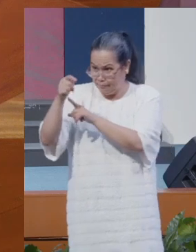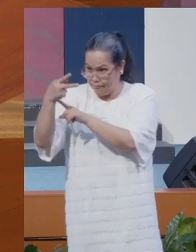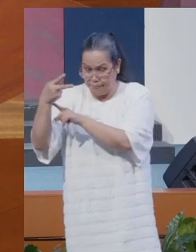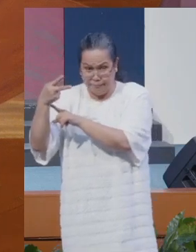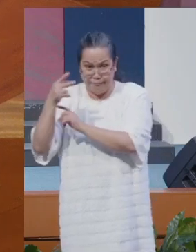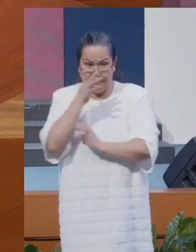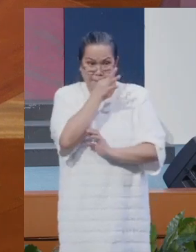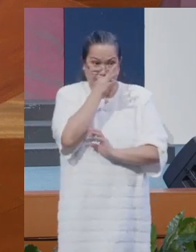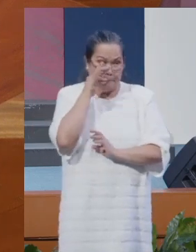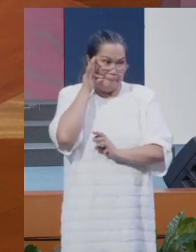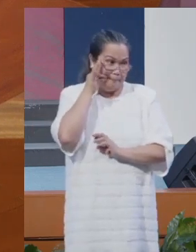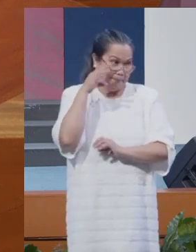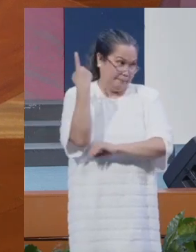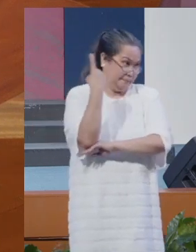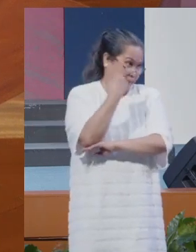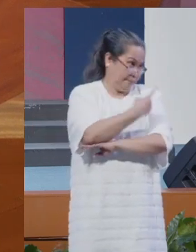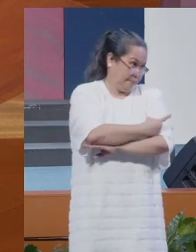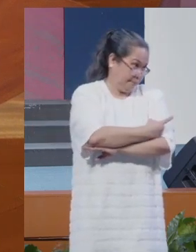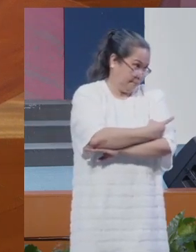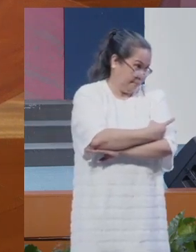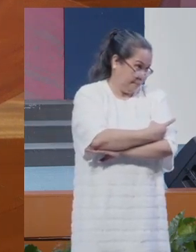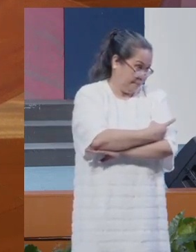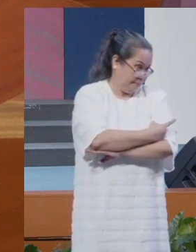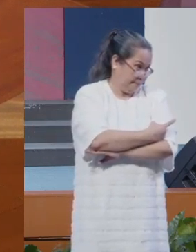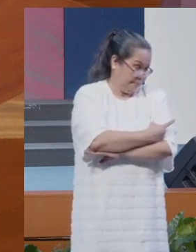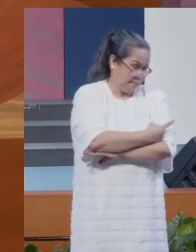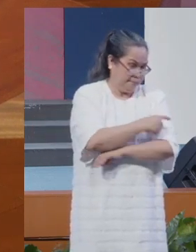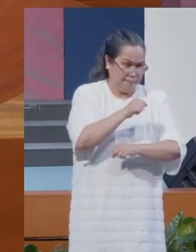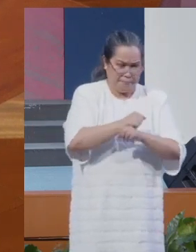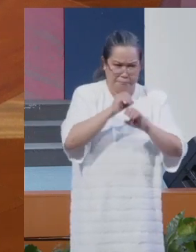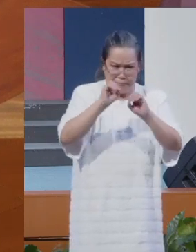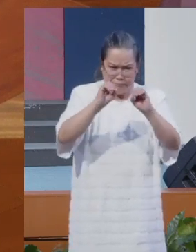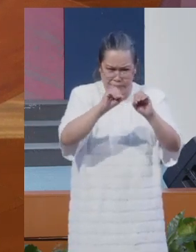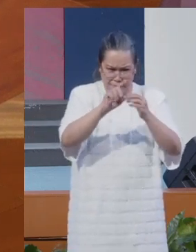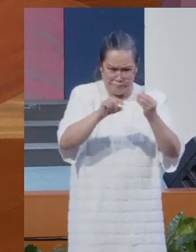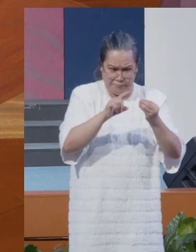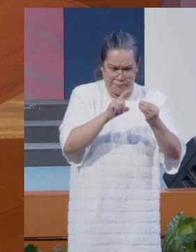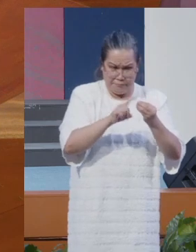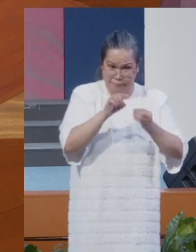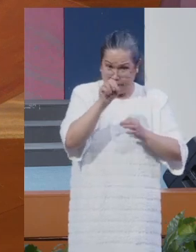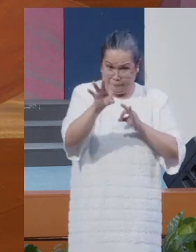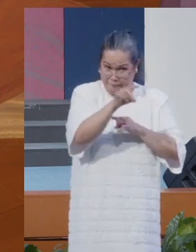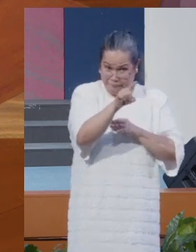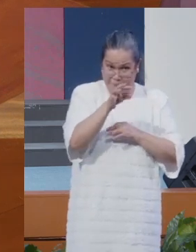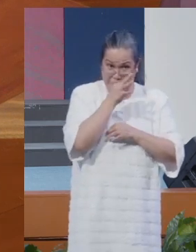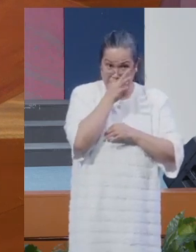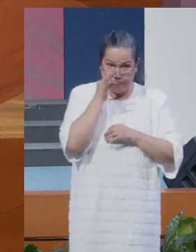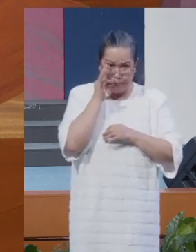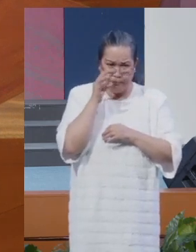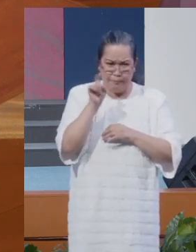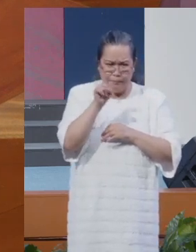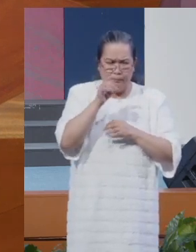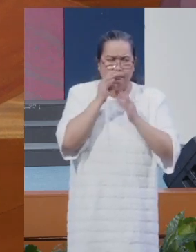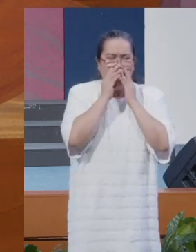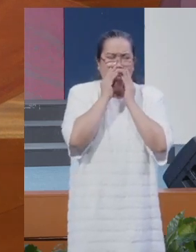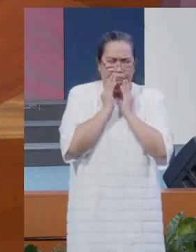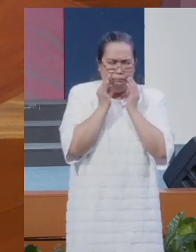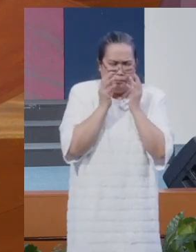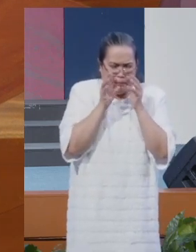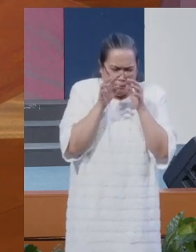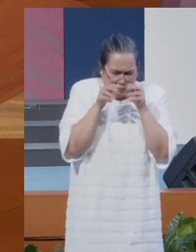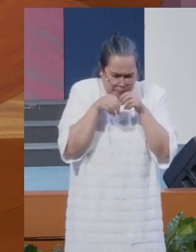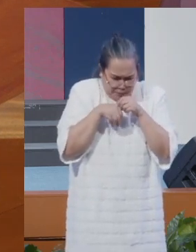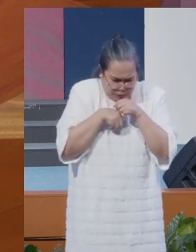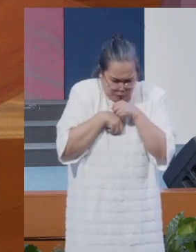kanilang fast day. At tinuro pa nila na kapag sila ay magfa-fast, kailangan magmukha silang malungkot. Kaya